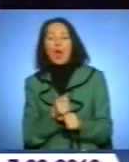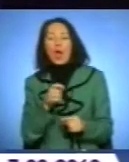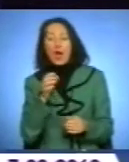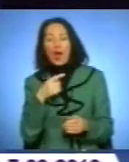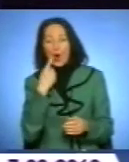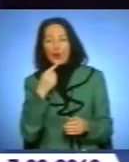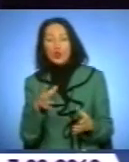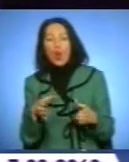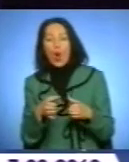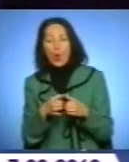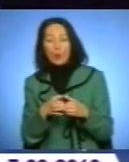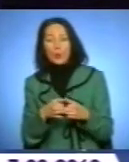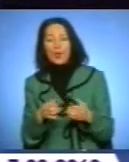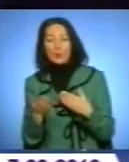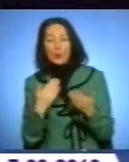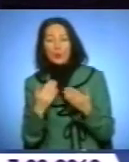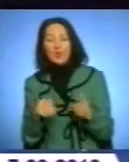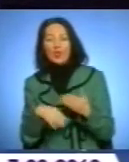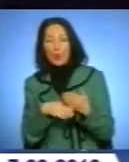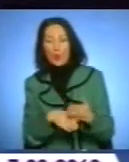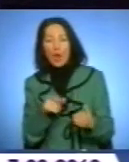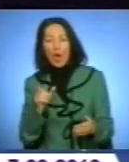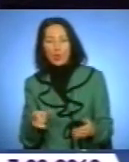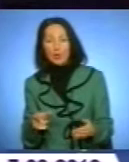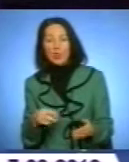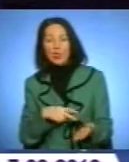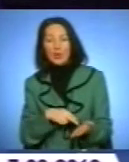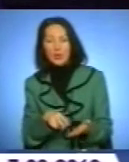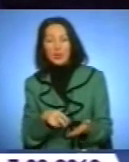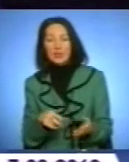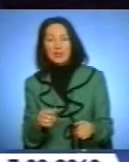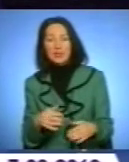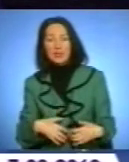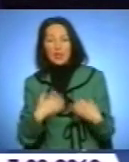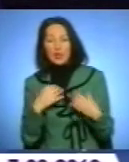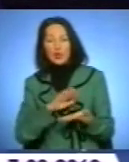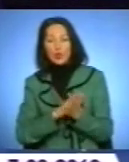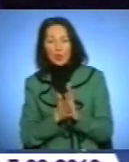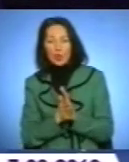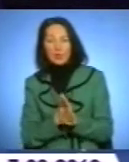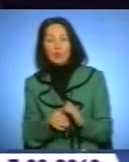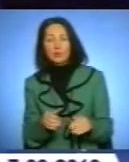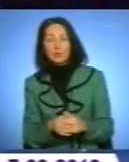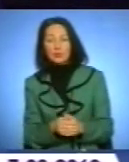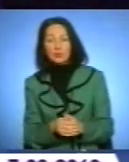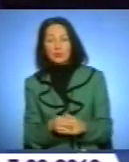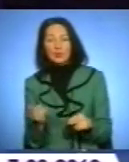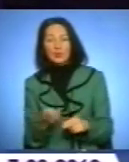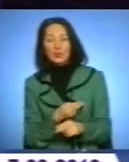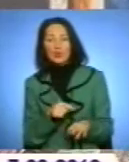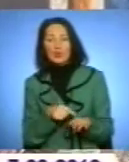швидше вийти зі стресової ситуації і сприяє відчуттю безпеки у незвичному середовищі. Деталі у наступному